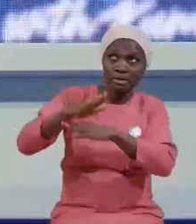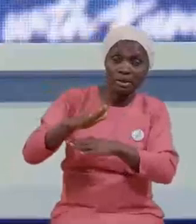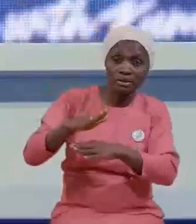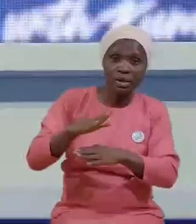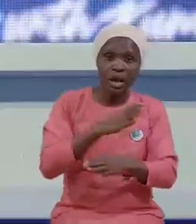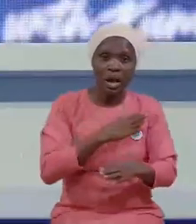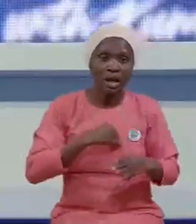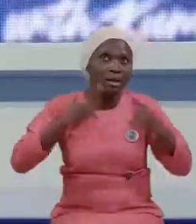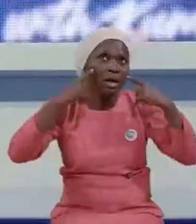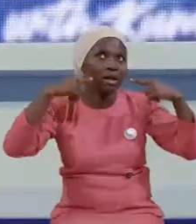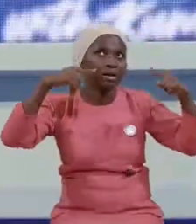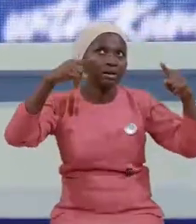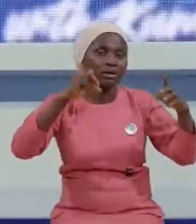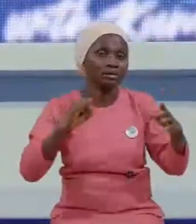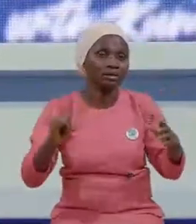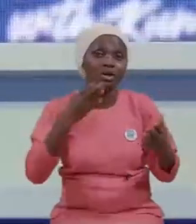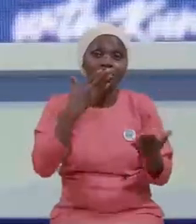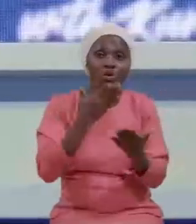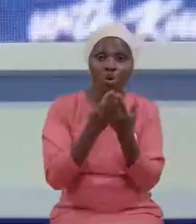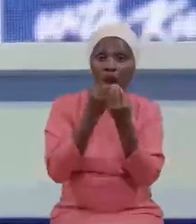annonçant la bonne nouvelle de la paix,